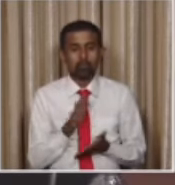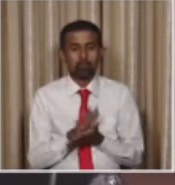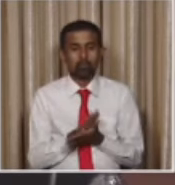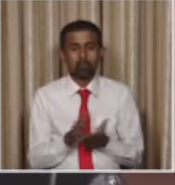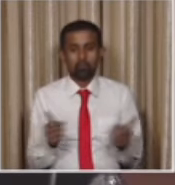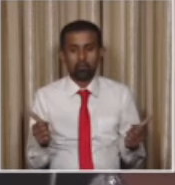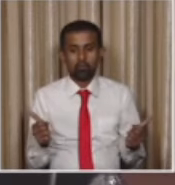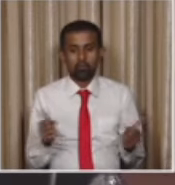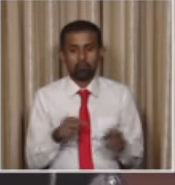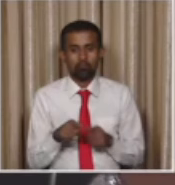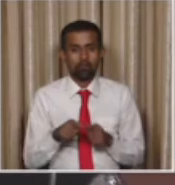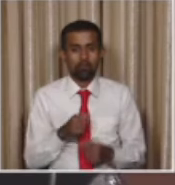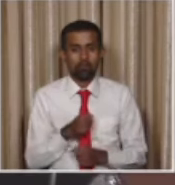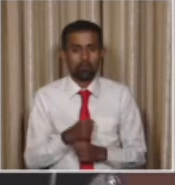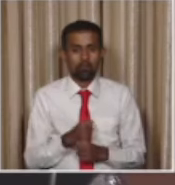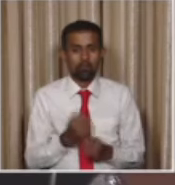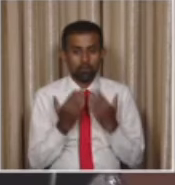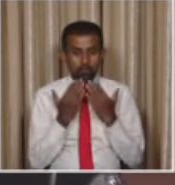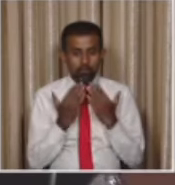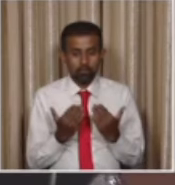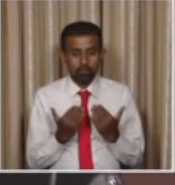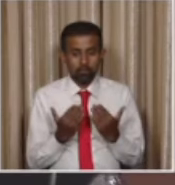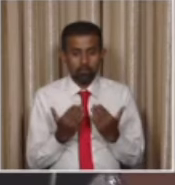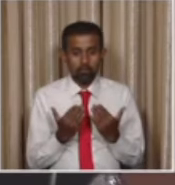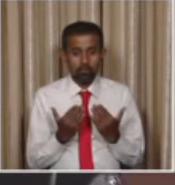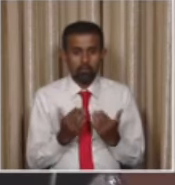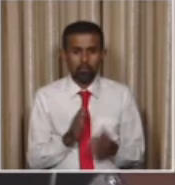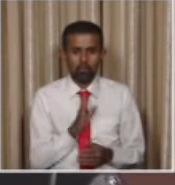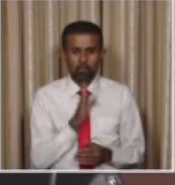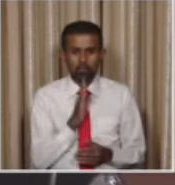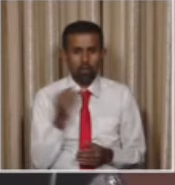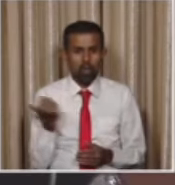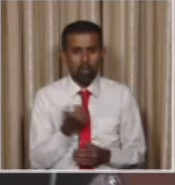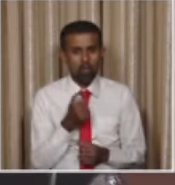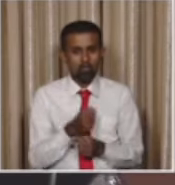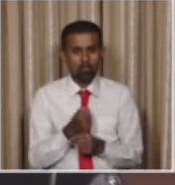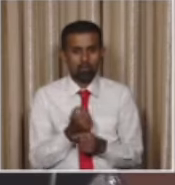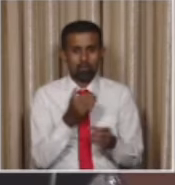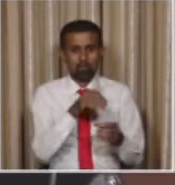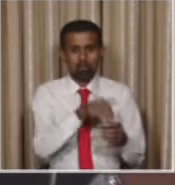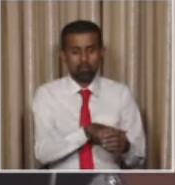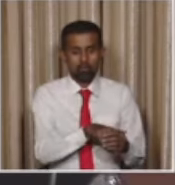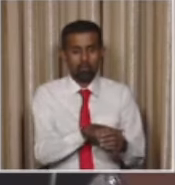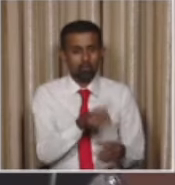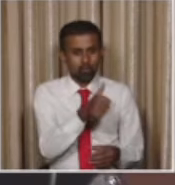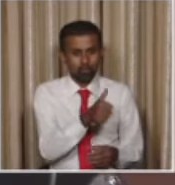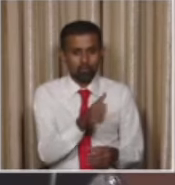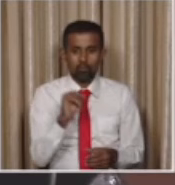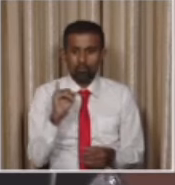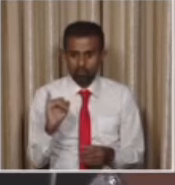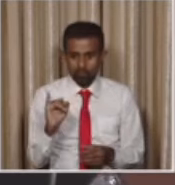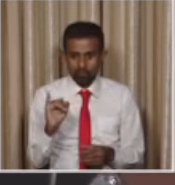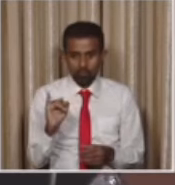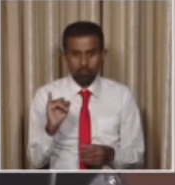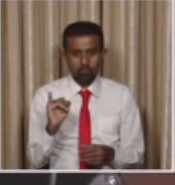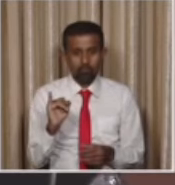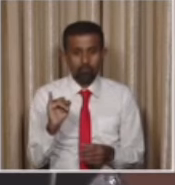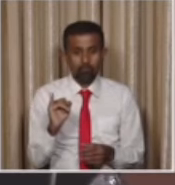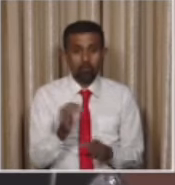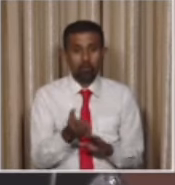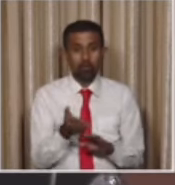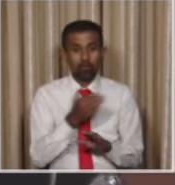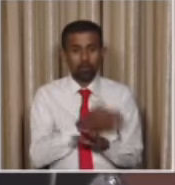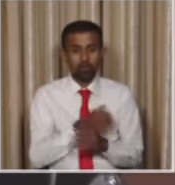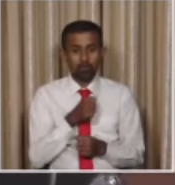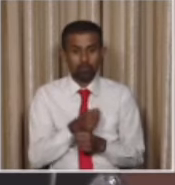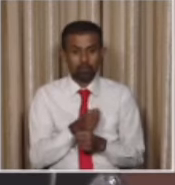වෙනවා. ඒ වගේම අපි රජයට ස්තුතිවන්ත වෙනවා. සාමාන්‍යයෙන් අලුත් රජයක් ආවහම හොඳ හෝ නරක දේ කලින්